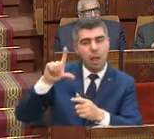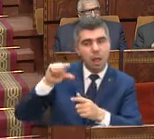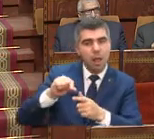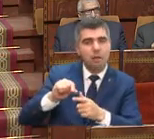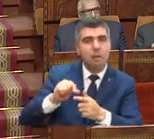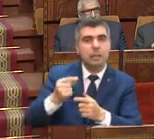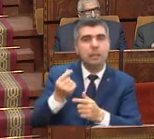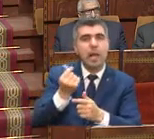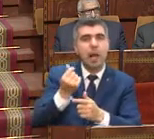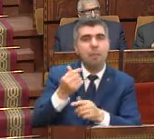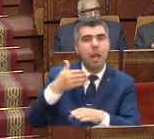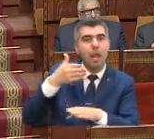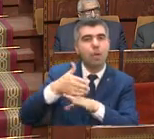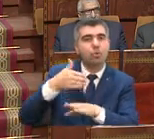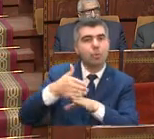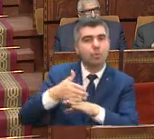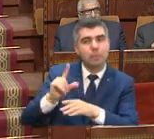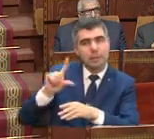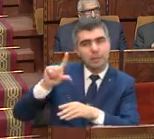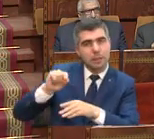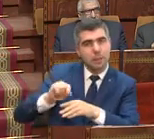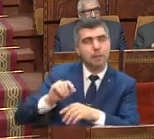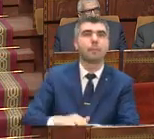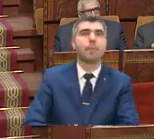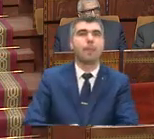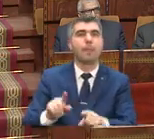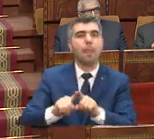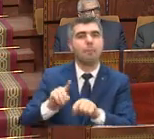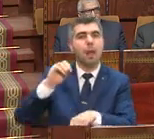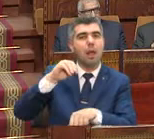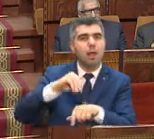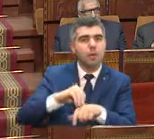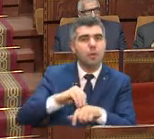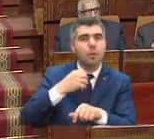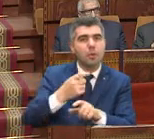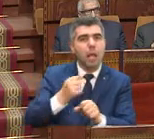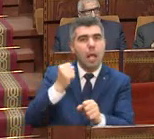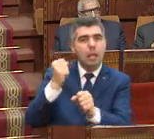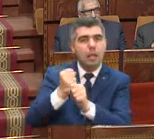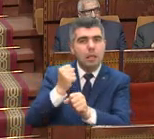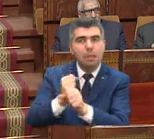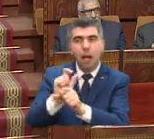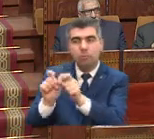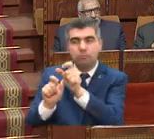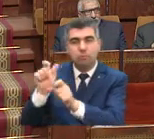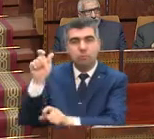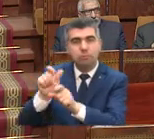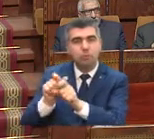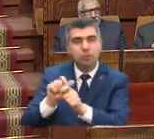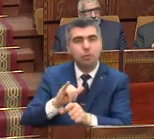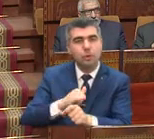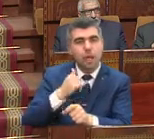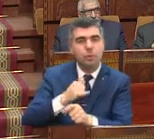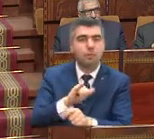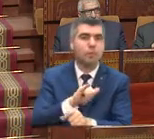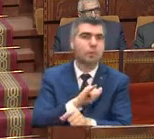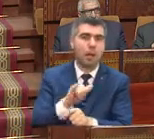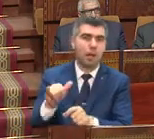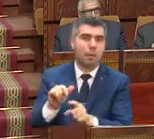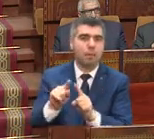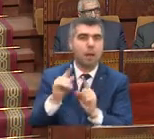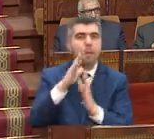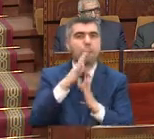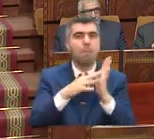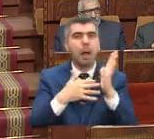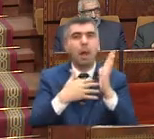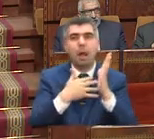الحطب. نزيدوا السيد الوزير المسألة ديال فرص الشغل منعدمة، فلهذا بغينا برامج بحال الإنعاش الوطني، أن